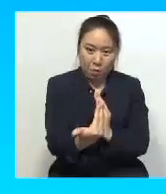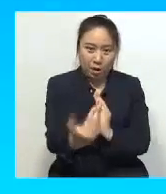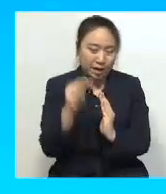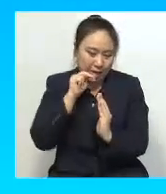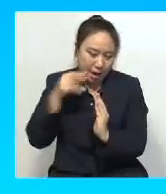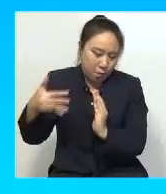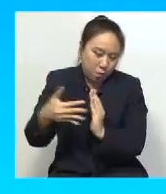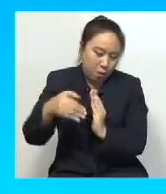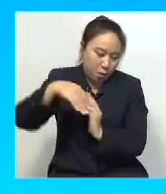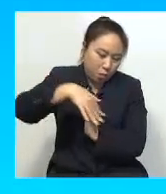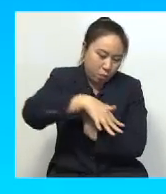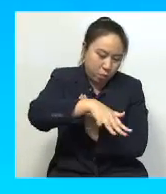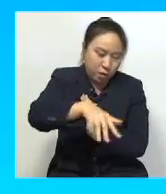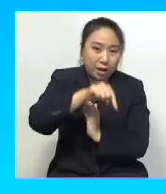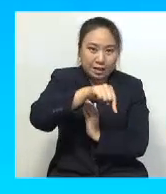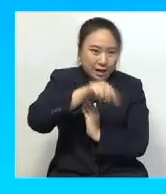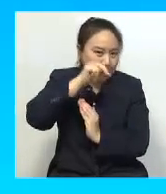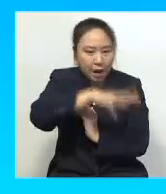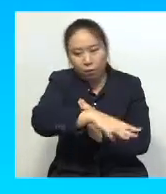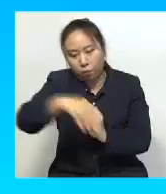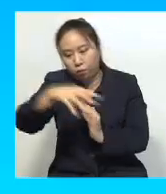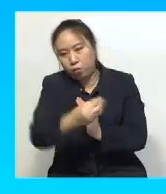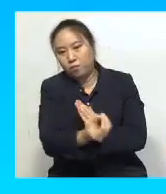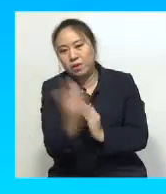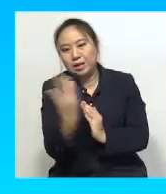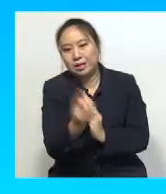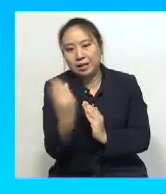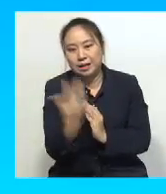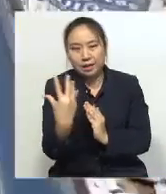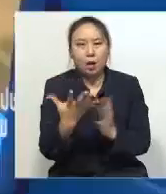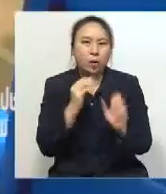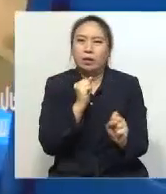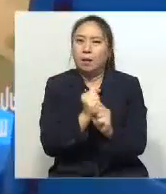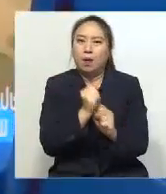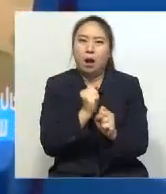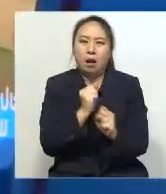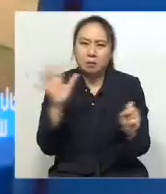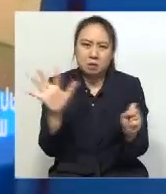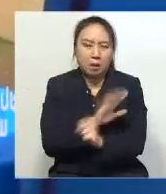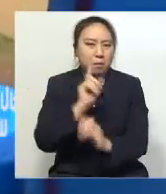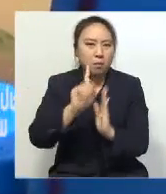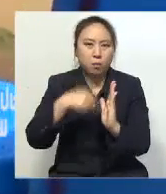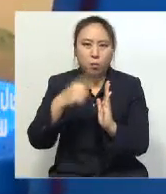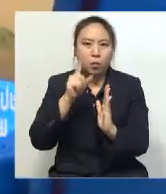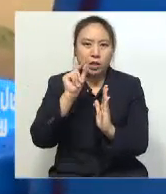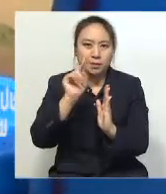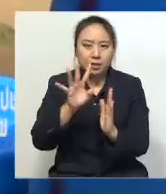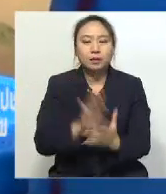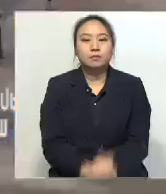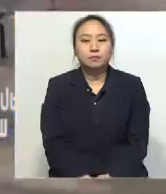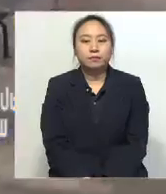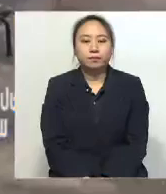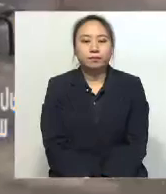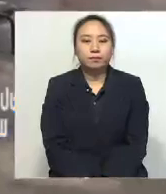องก ตะหงแ่น้ำของอันนี้เป็นภาพร smooth ของจงหวดน้องคายคืเจ้าหน้ที่ทำงานกอย่เต็ที่ต่อ 24 ชั่โมงจริๆ